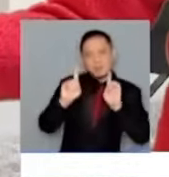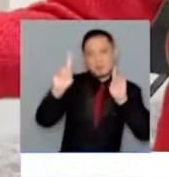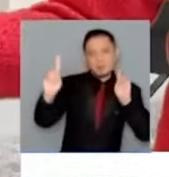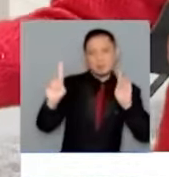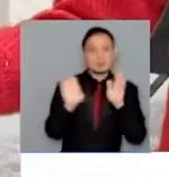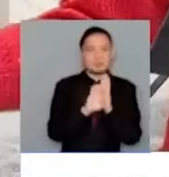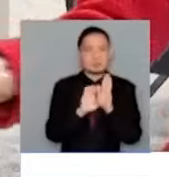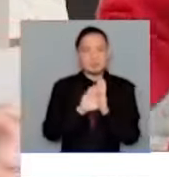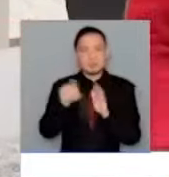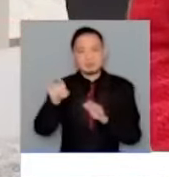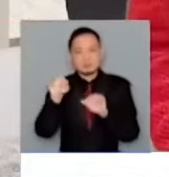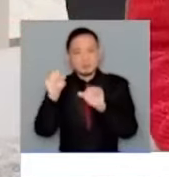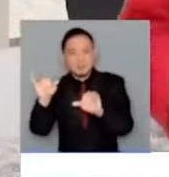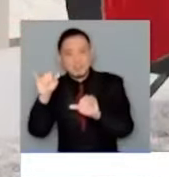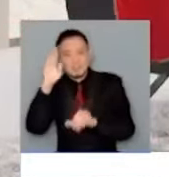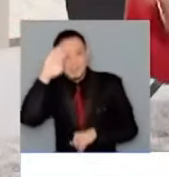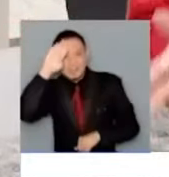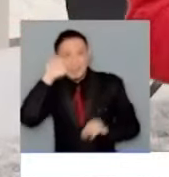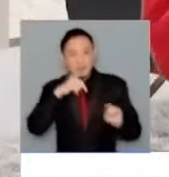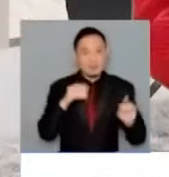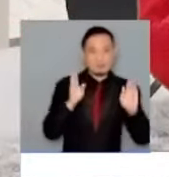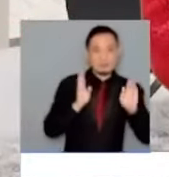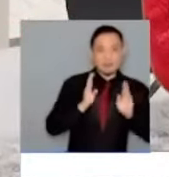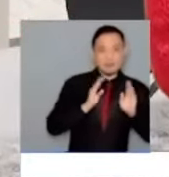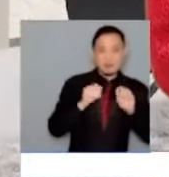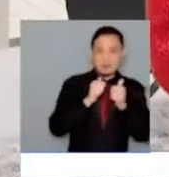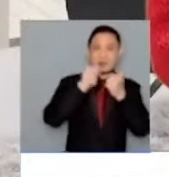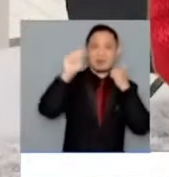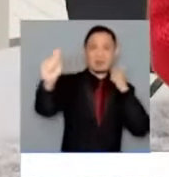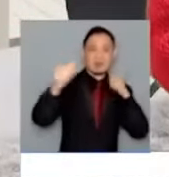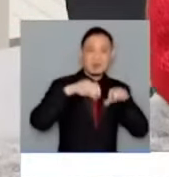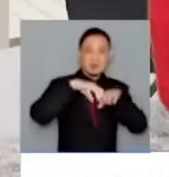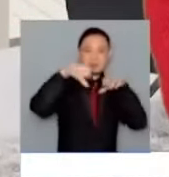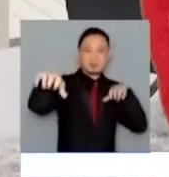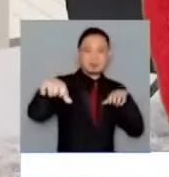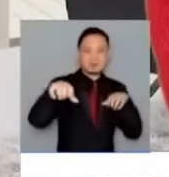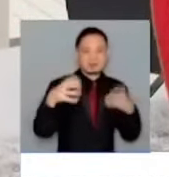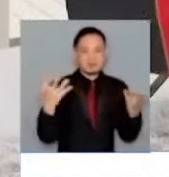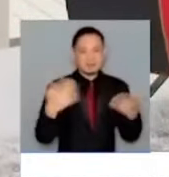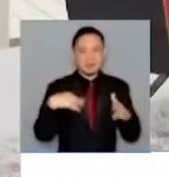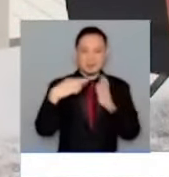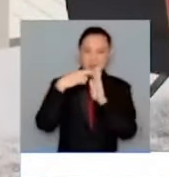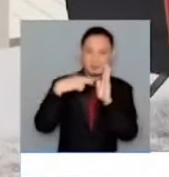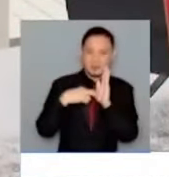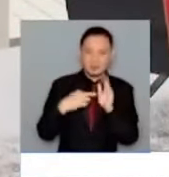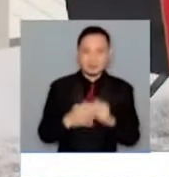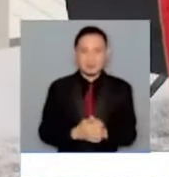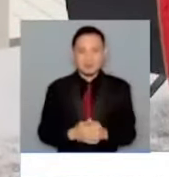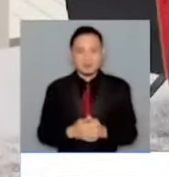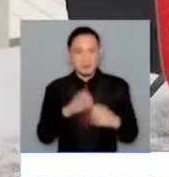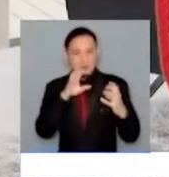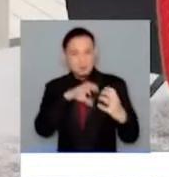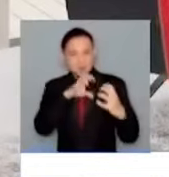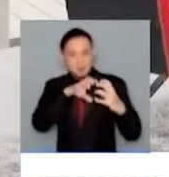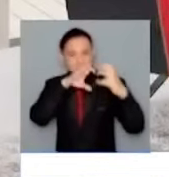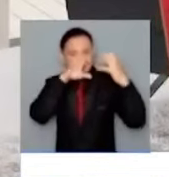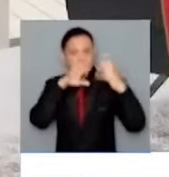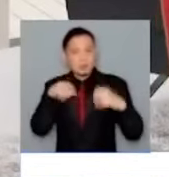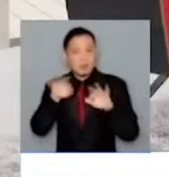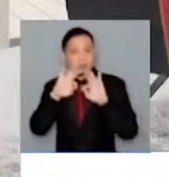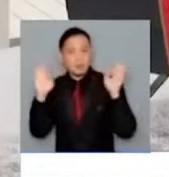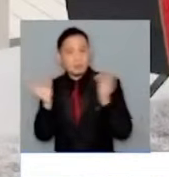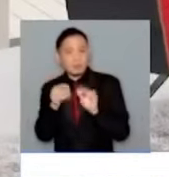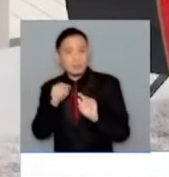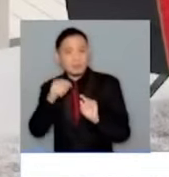So hindi naman ito kulong. Actually, para sa protection lamang ito ng kabit at baka daw awayin ng mga relatives ng asawa ni